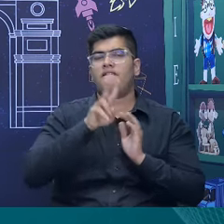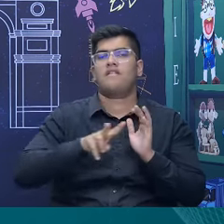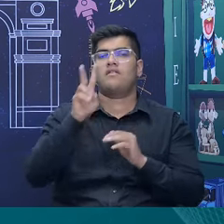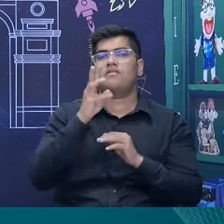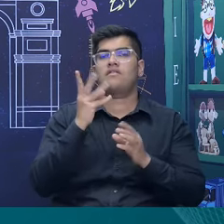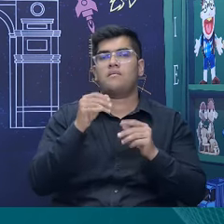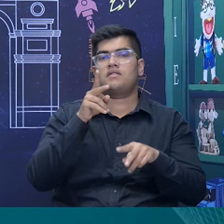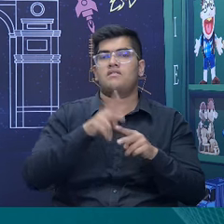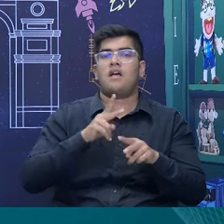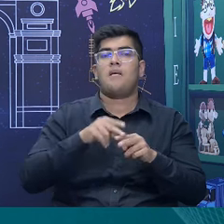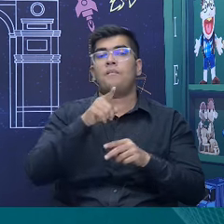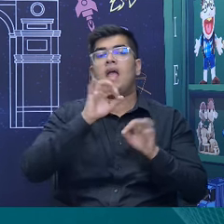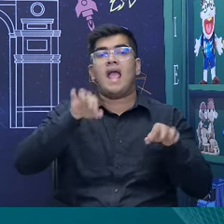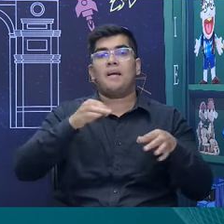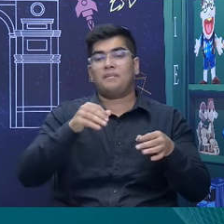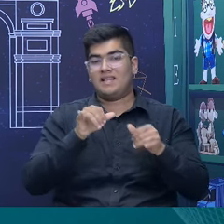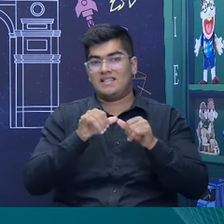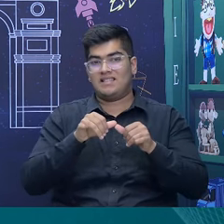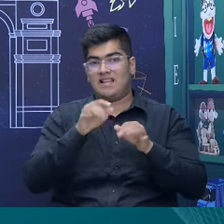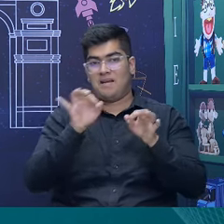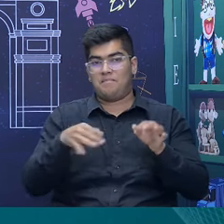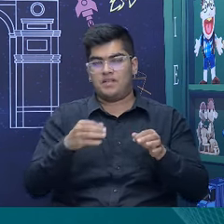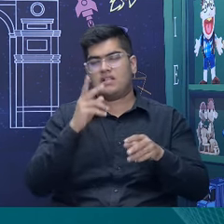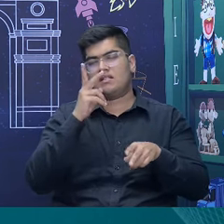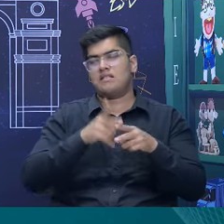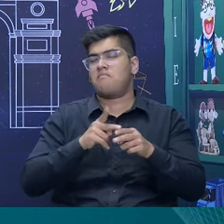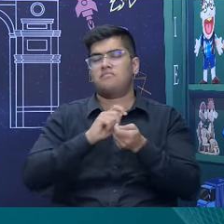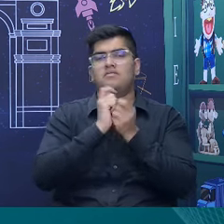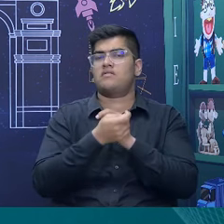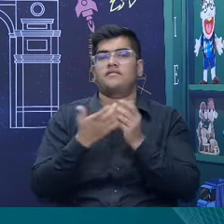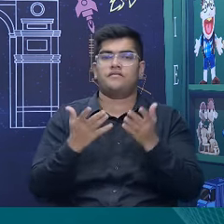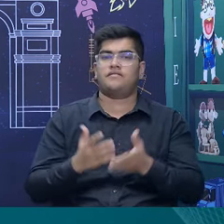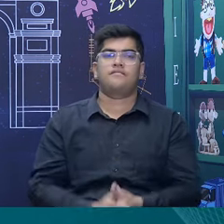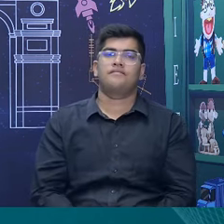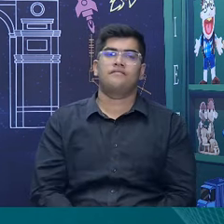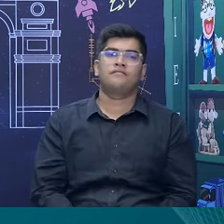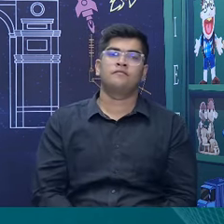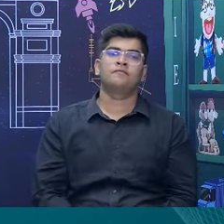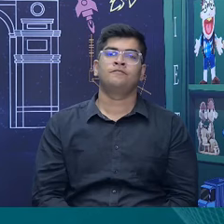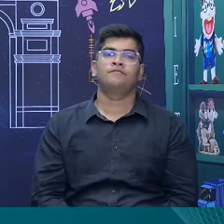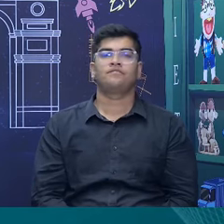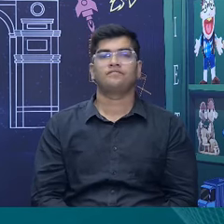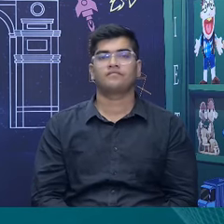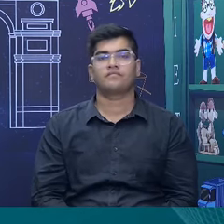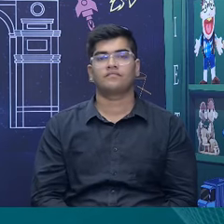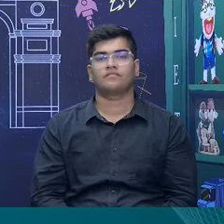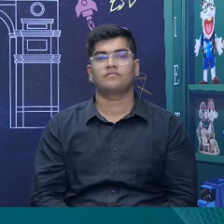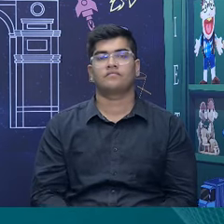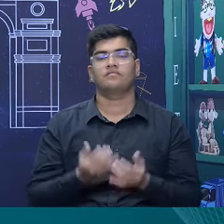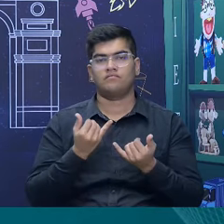है जितना पहले था आप इसे गिन के भी चेक कर सकते हैं तो आपने देखा कि